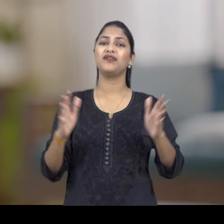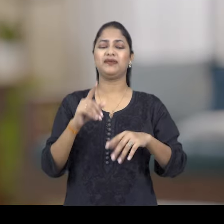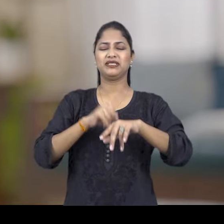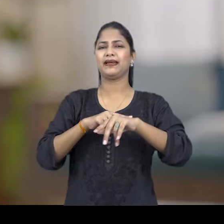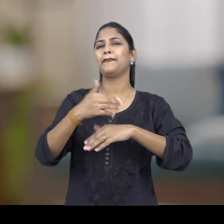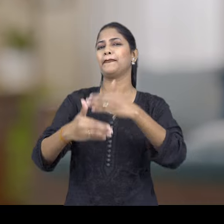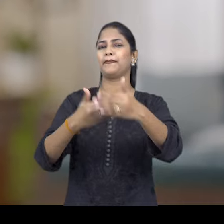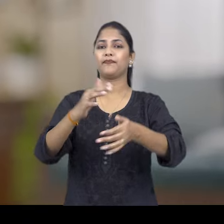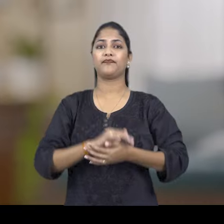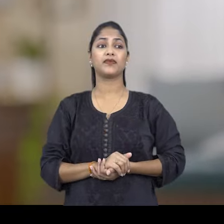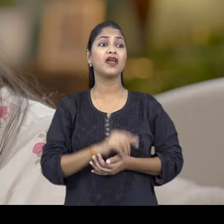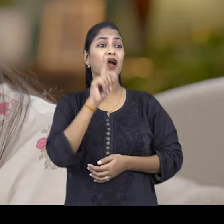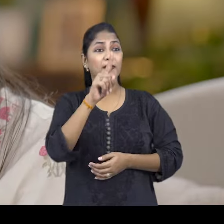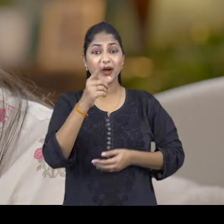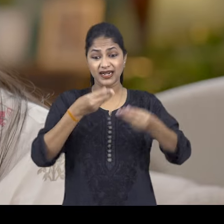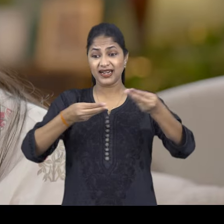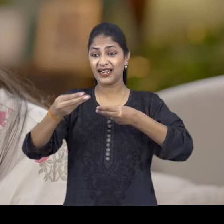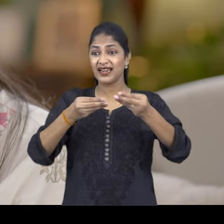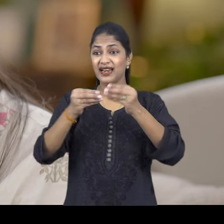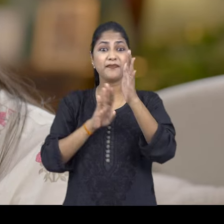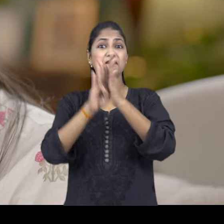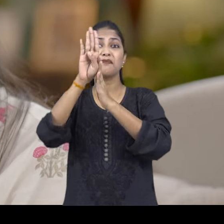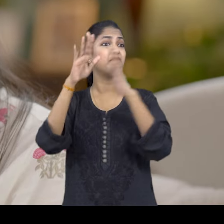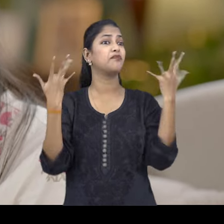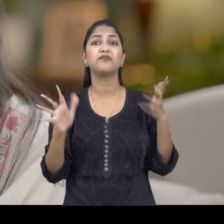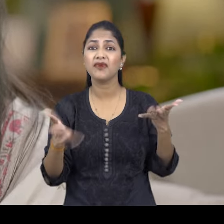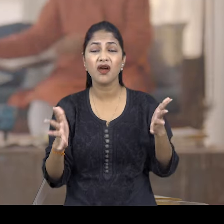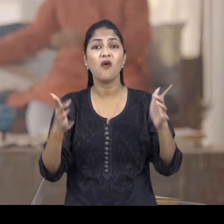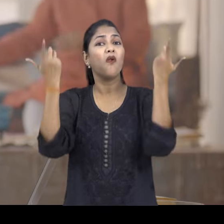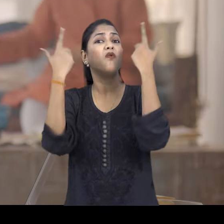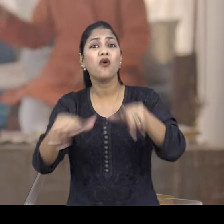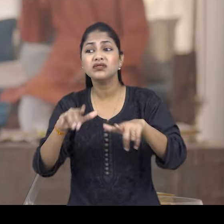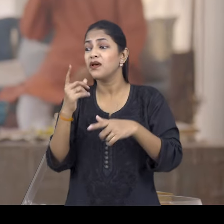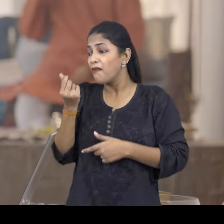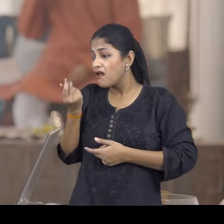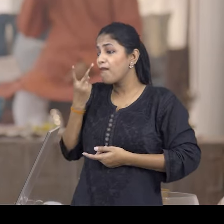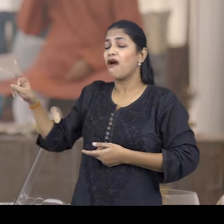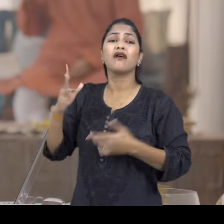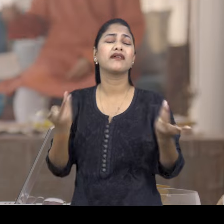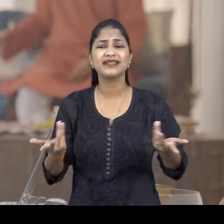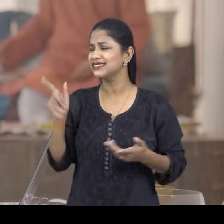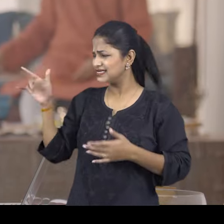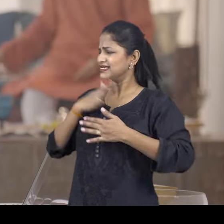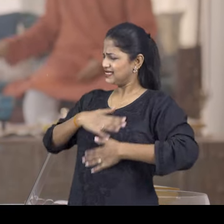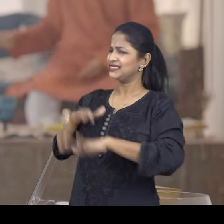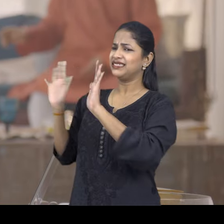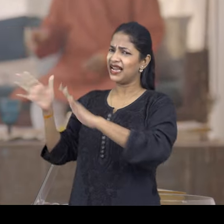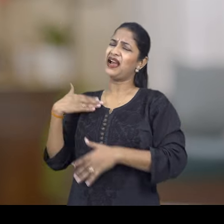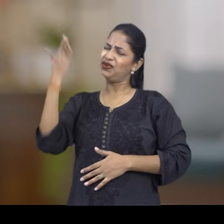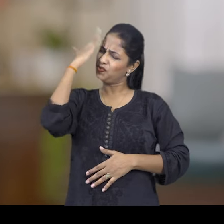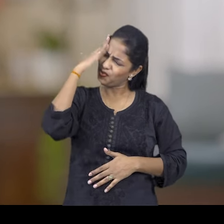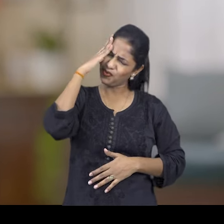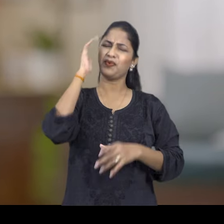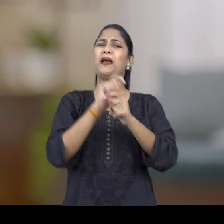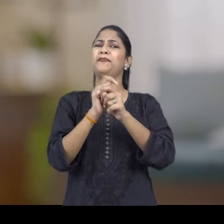बस थोड़ा समय चाहिए पर अगर बजार में पैसे नहीं बने और डूब गए तुम पैसे वापस कैसे करेंगे शांती रखो ना